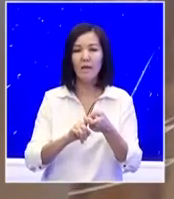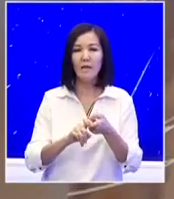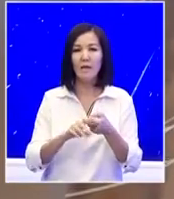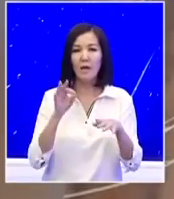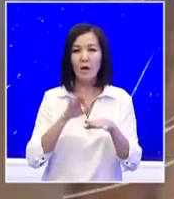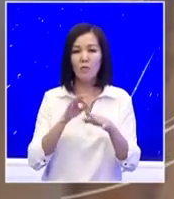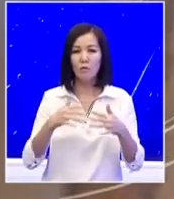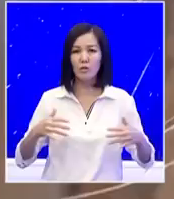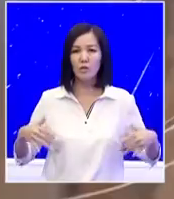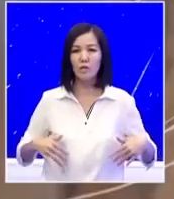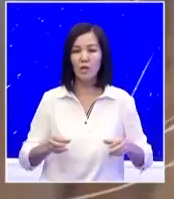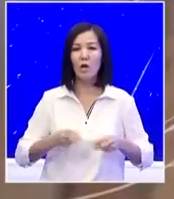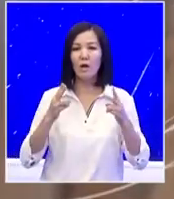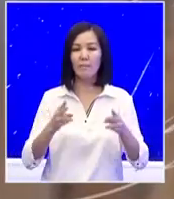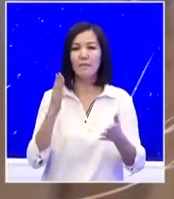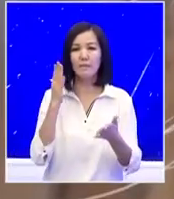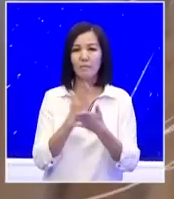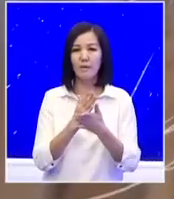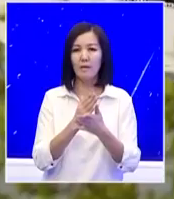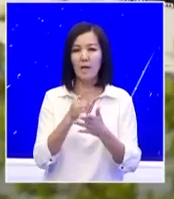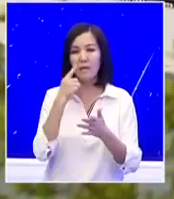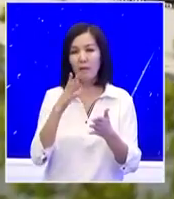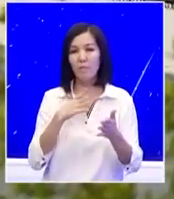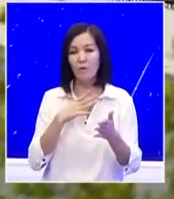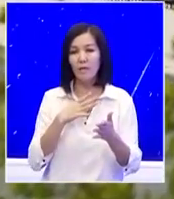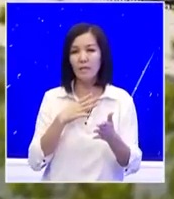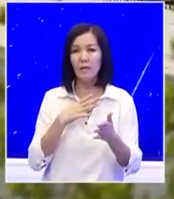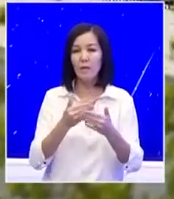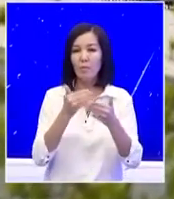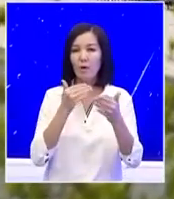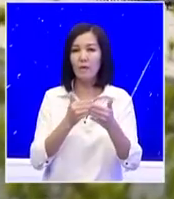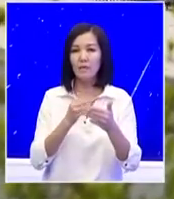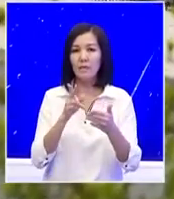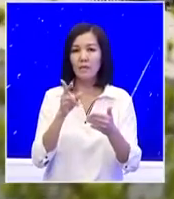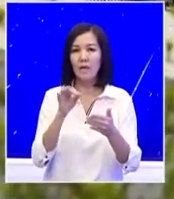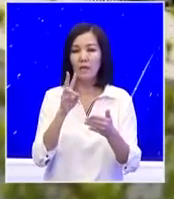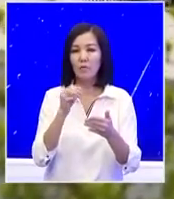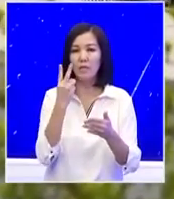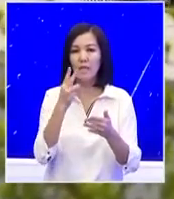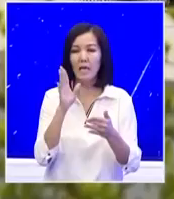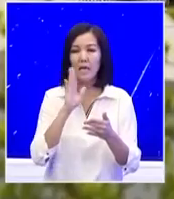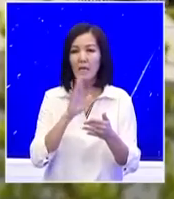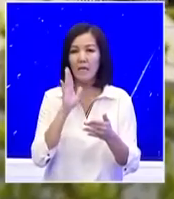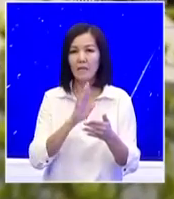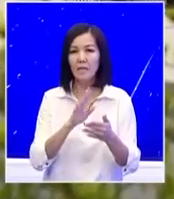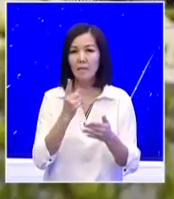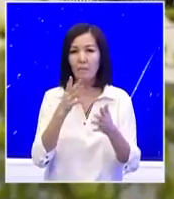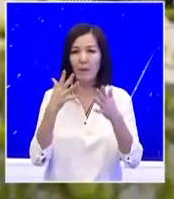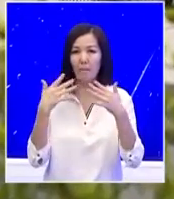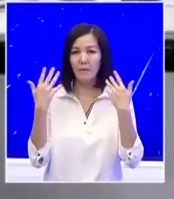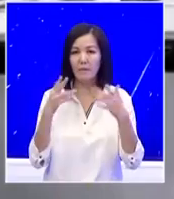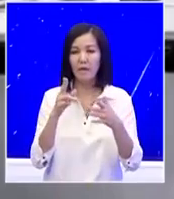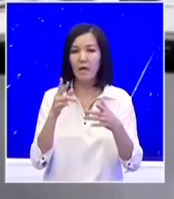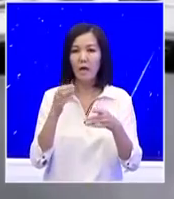індеттің жануарға төндіретін қаупы туралы айтқан болатын. Айта кетейік, бұған дейін Гонконгте 2 және Бельгияда 1 мысық